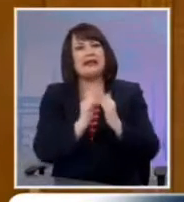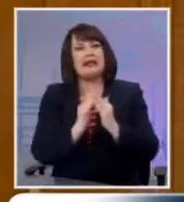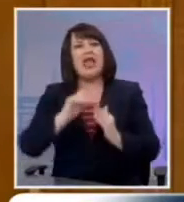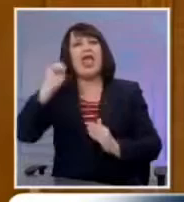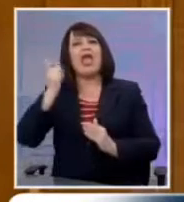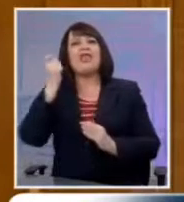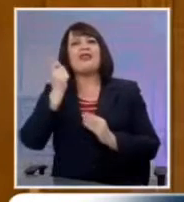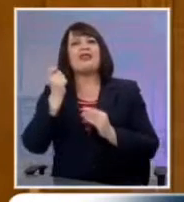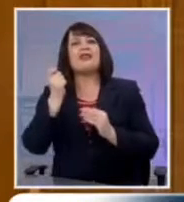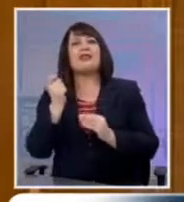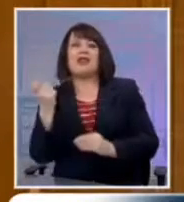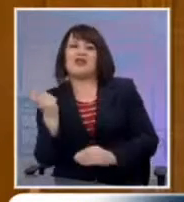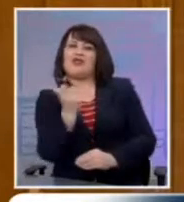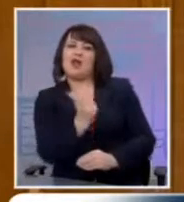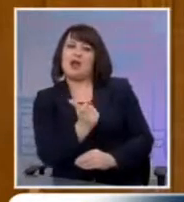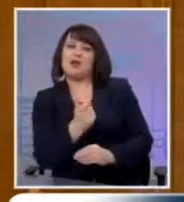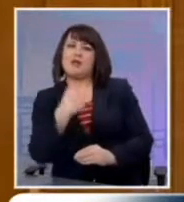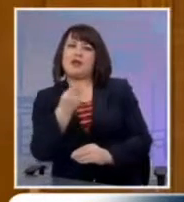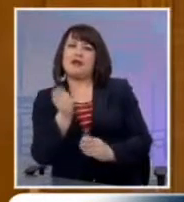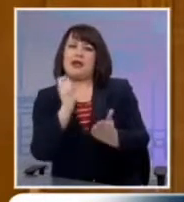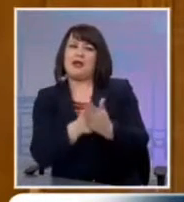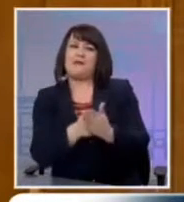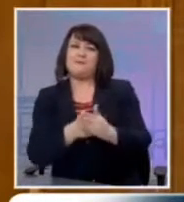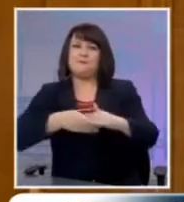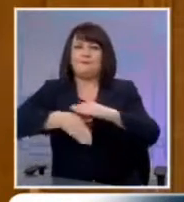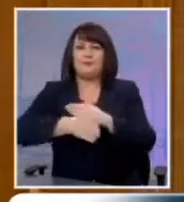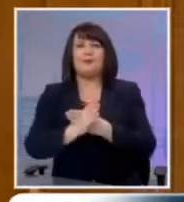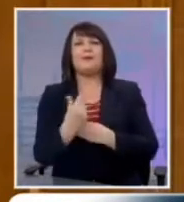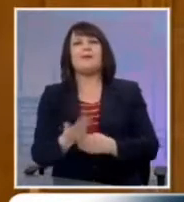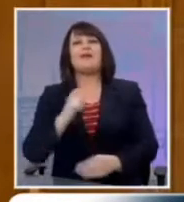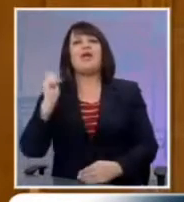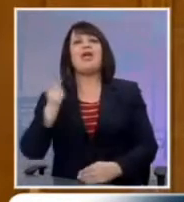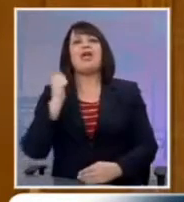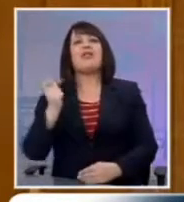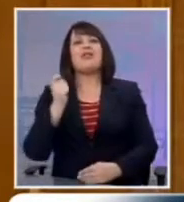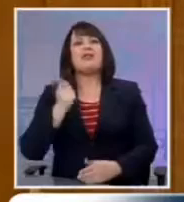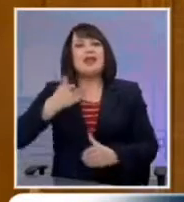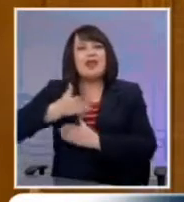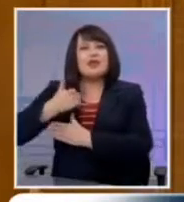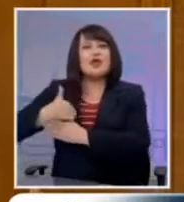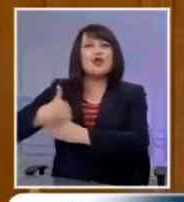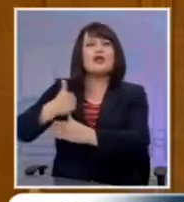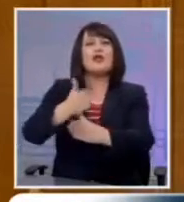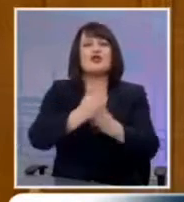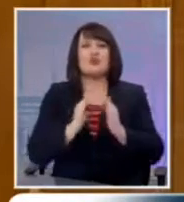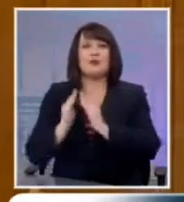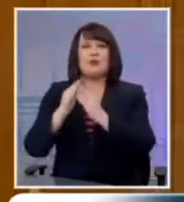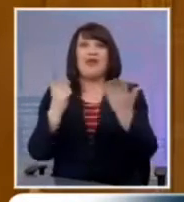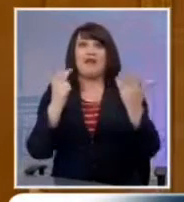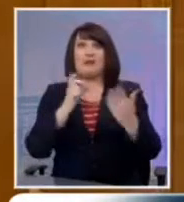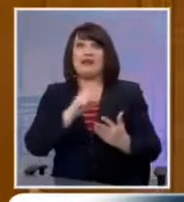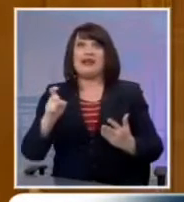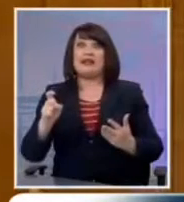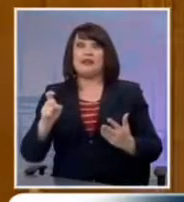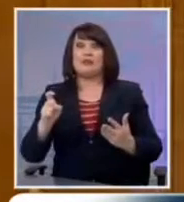το δάνειο, και στη συνέχεια βάλατε την Εθνική αυτά τα ακίνητα να τα νοικιάσει. Ζημία 70